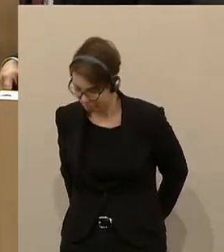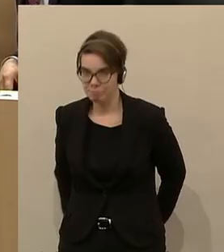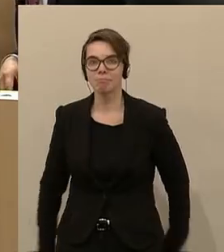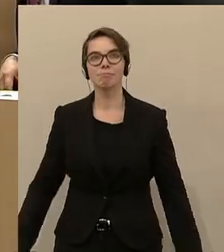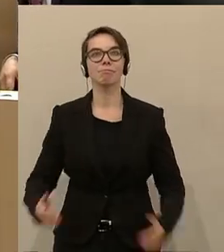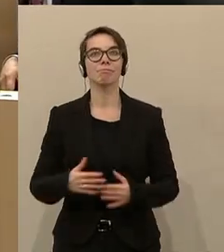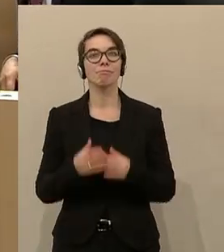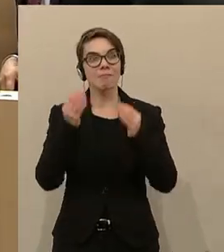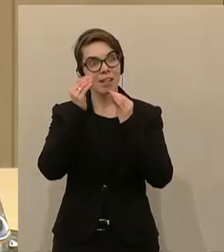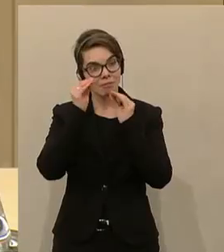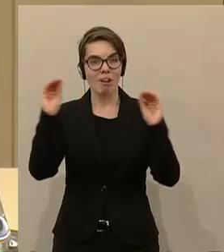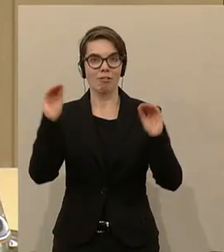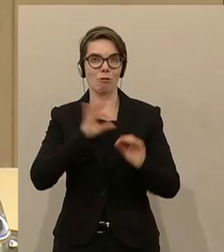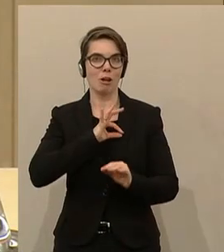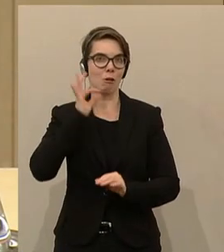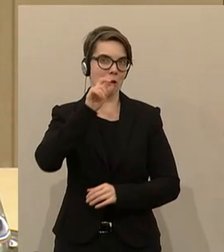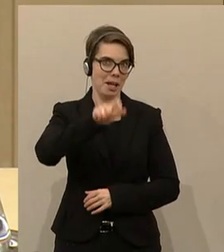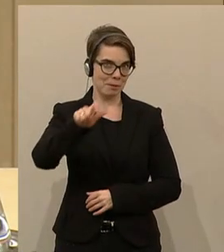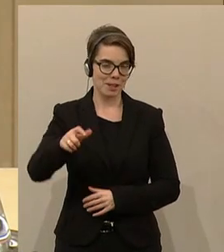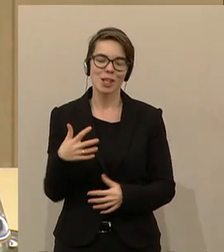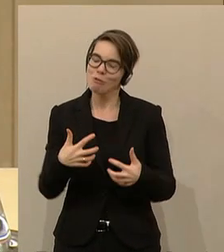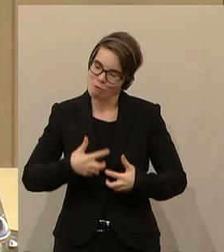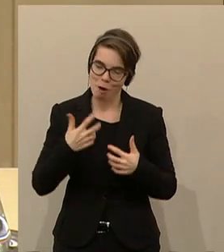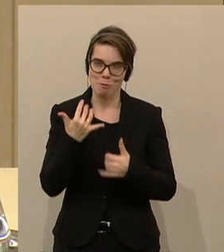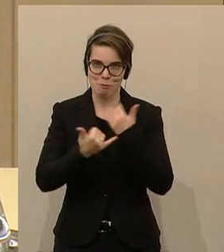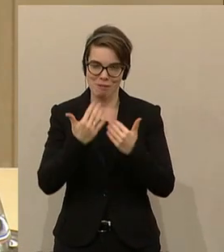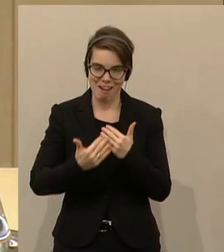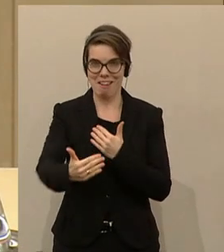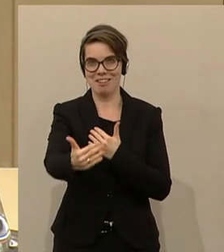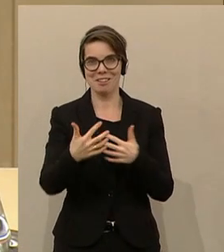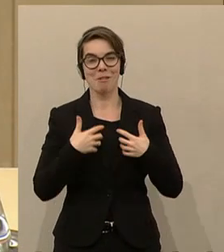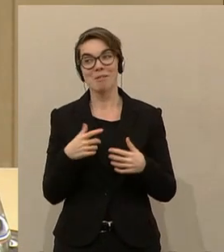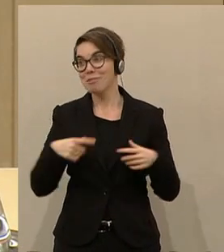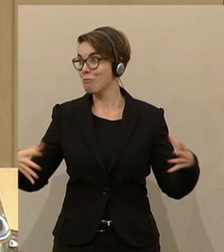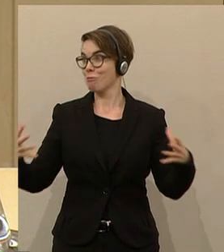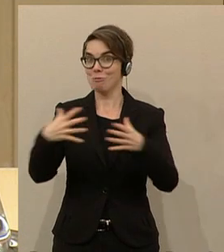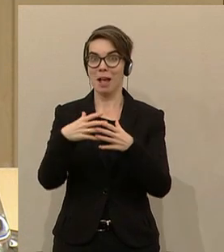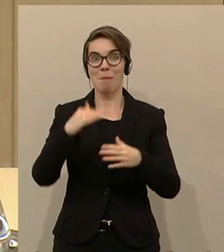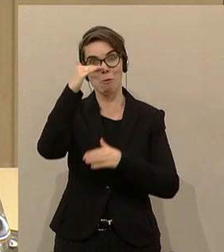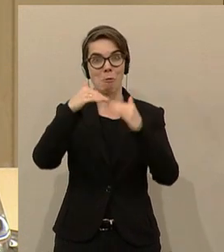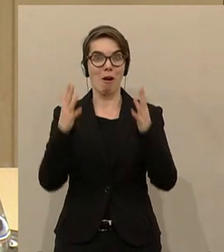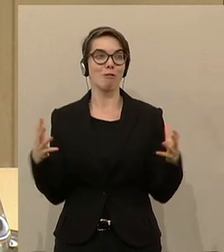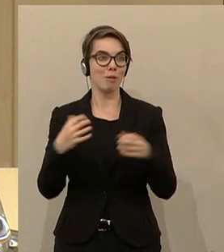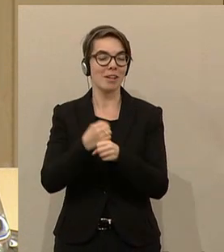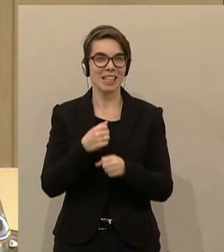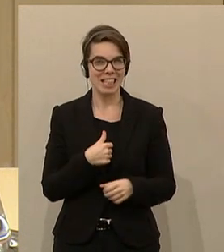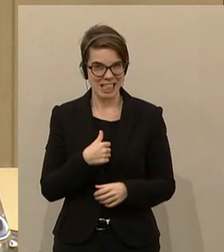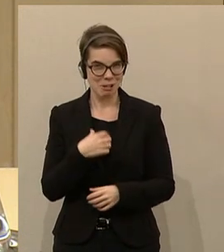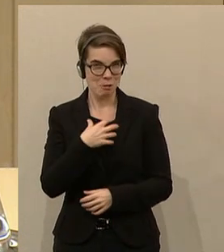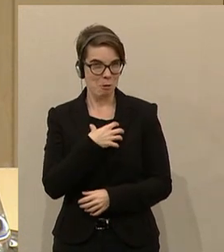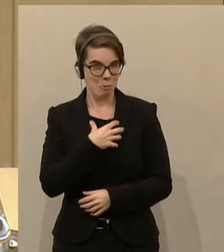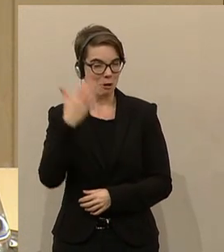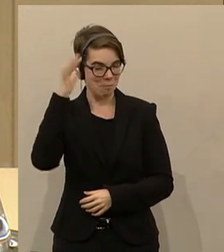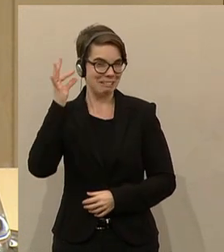Geschätzte Kolleginnen und Kollegen, ich freue mich auf die nächsten 5 Jahre, mit Ihnen hier im Hohen Haus zu arbeiten. Als Wirtin und